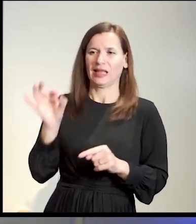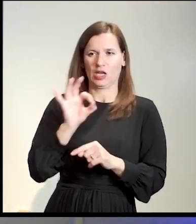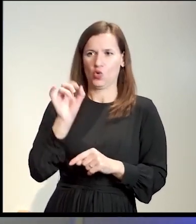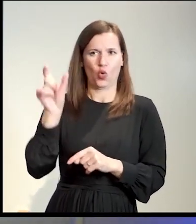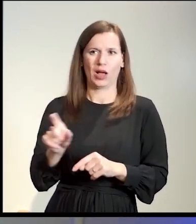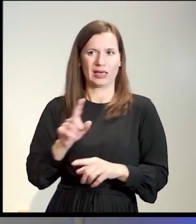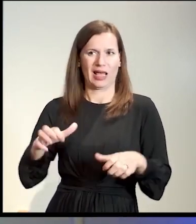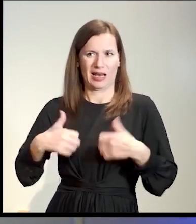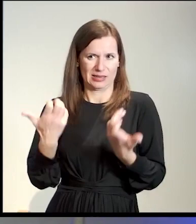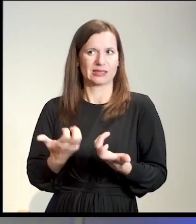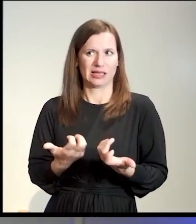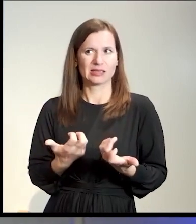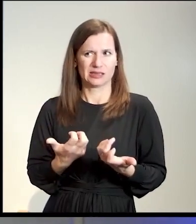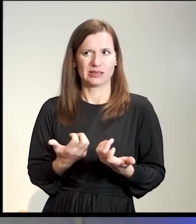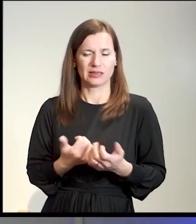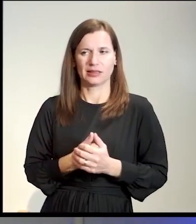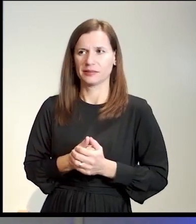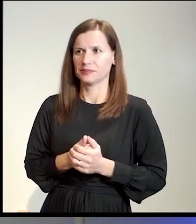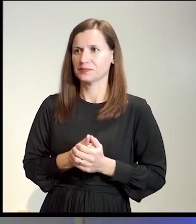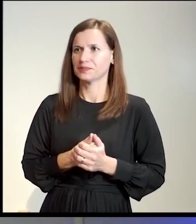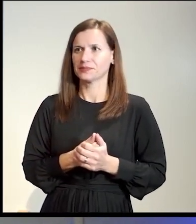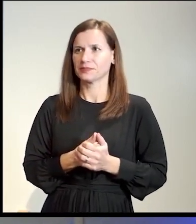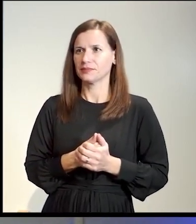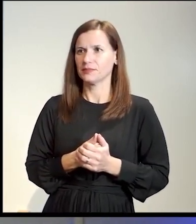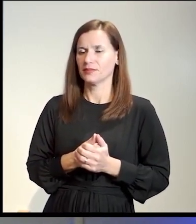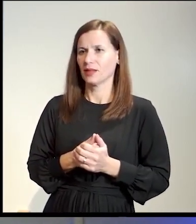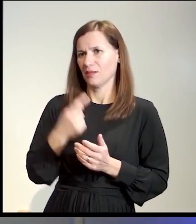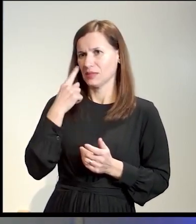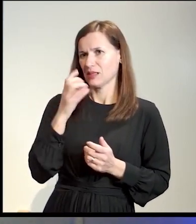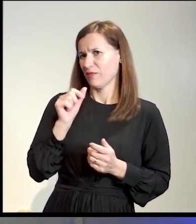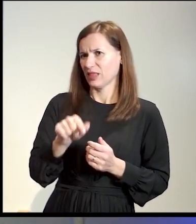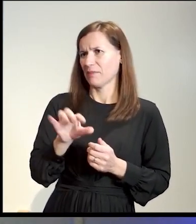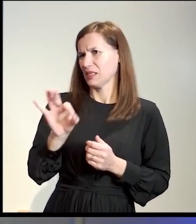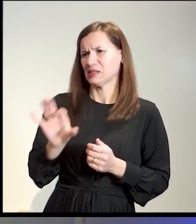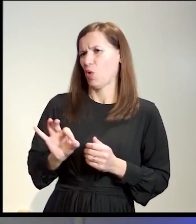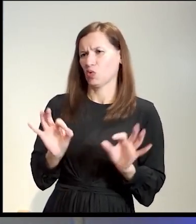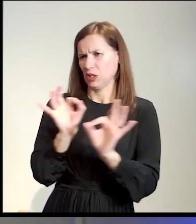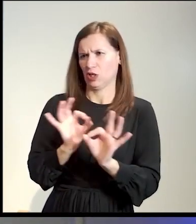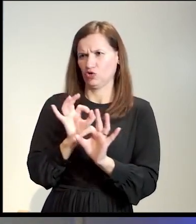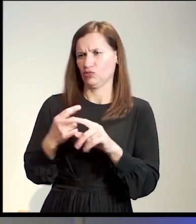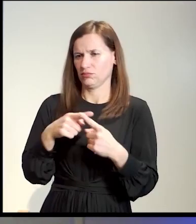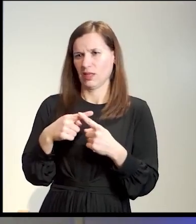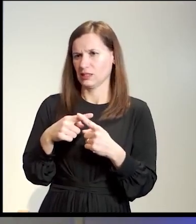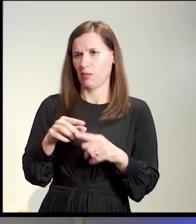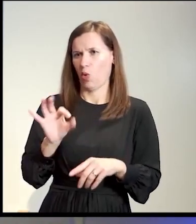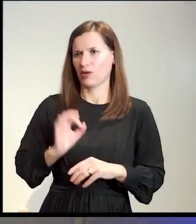nižji prag, tisti pa ne, pač to sami sebi pripišejo, ampak mislim, da v tem izboru ni nič spornega.